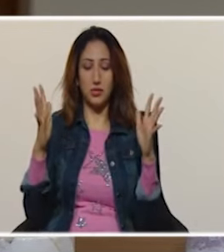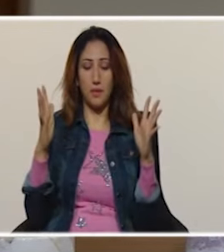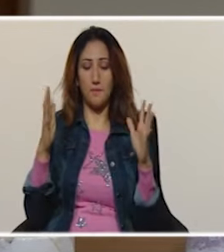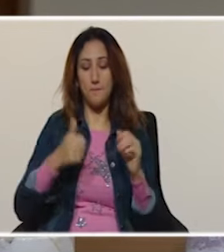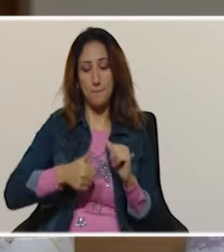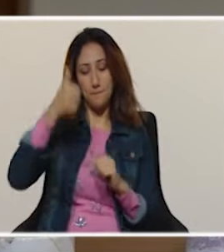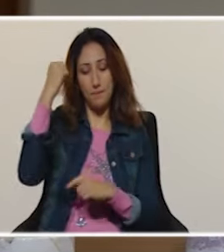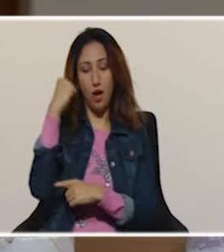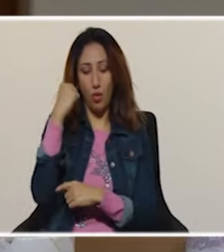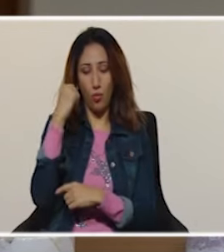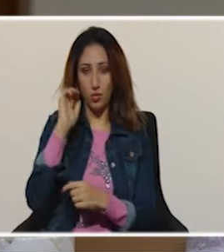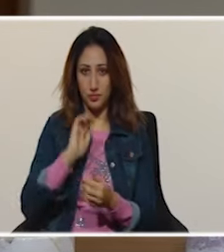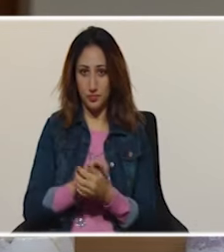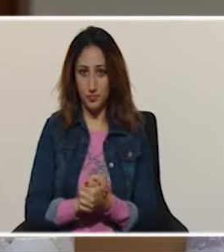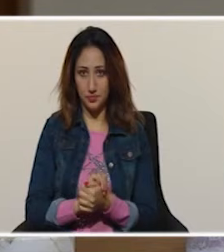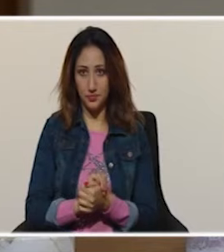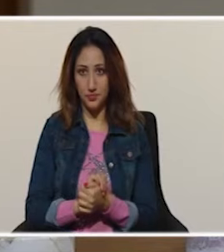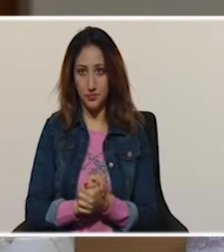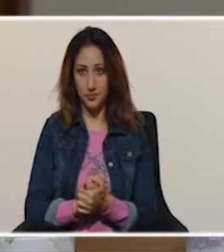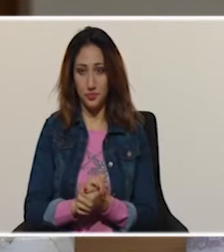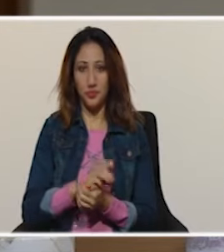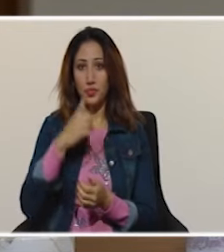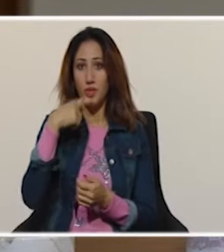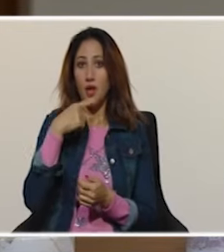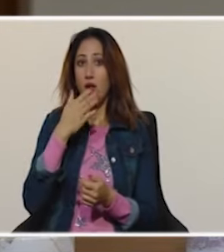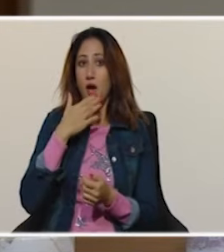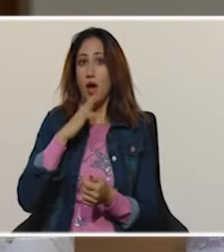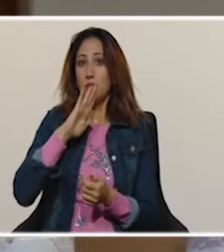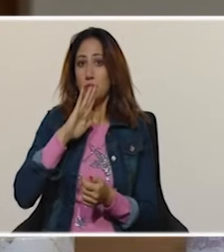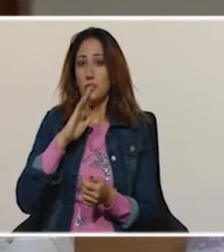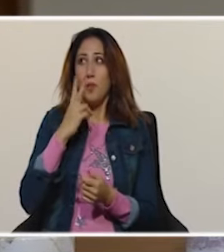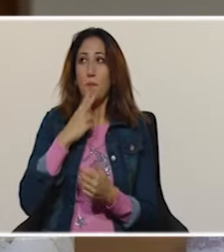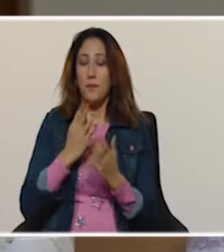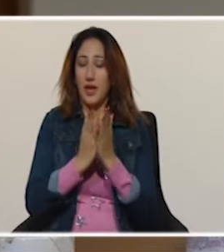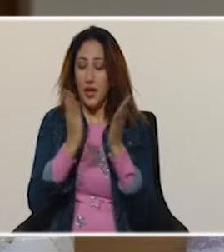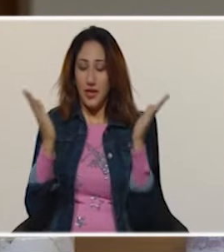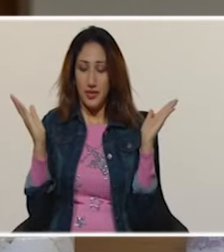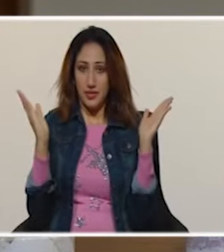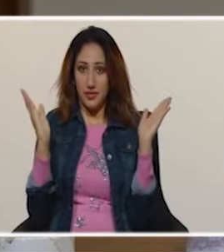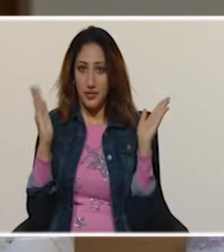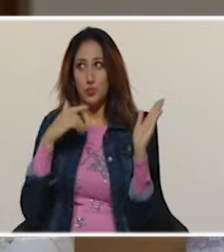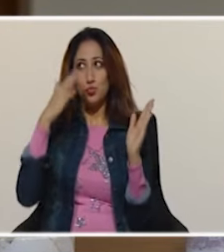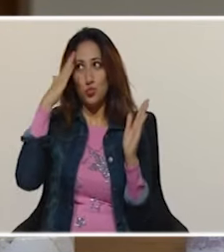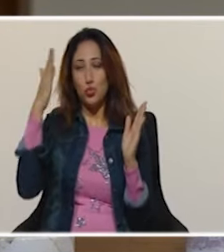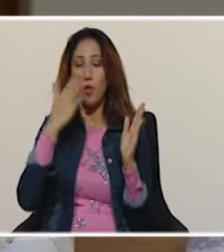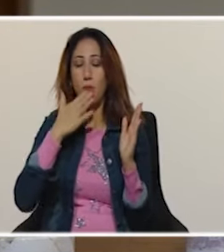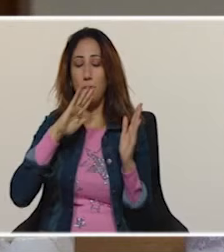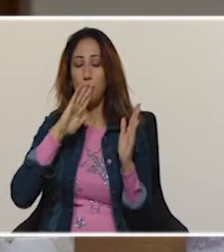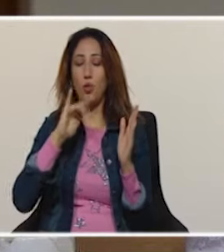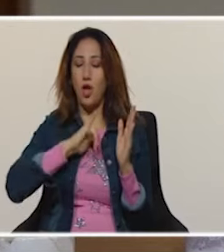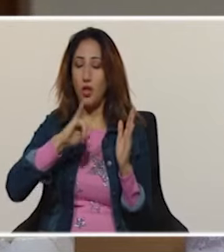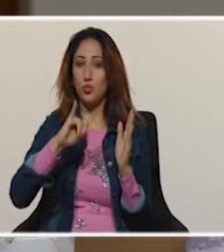واقوى. فاصبر حتى ياتيك، وكن دائما الخير الشاكر